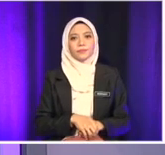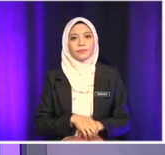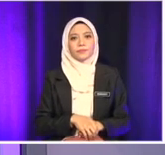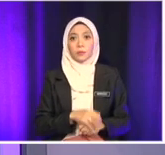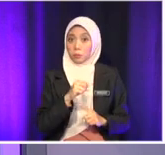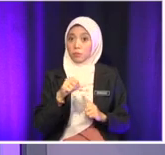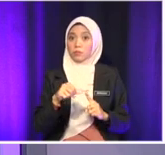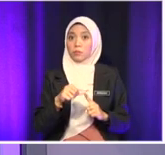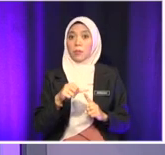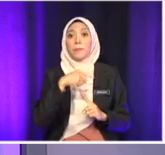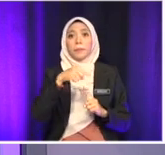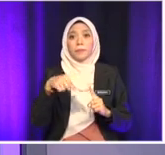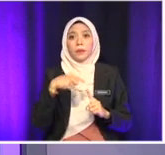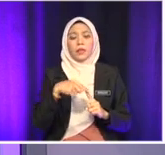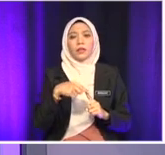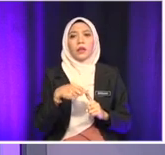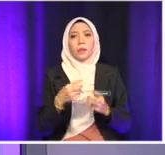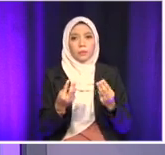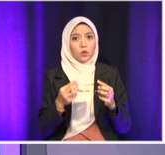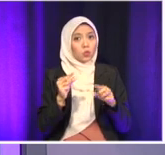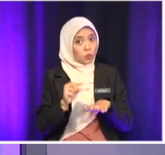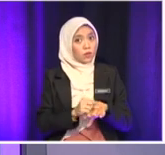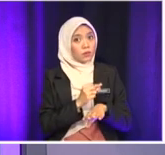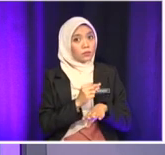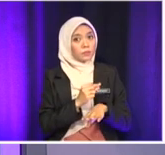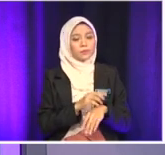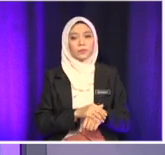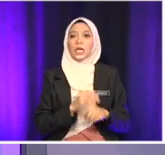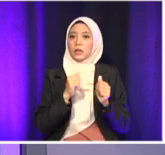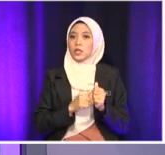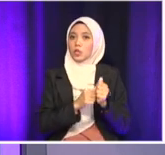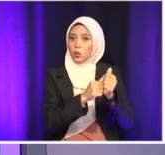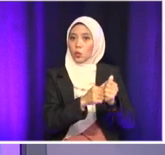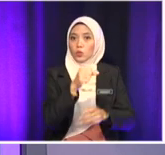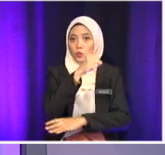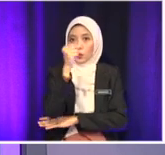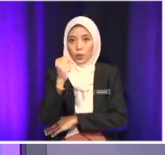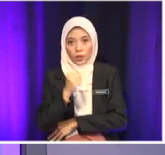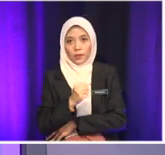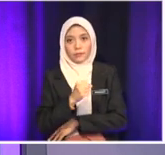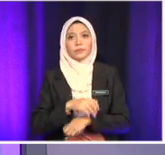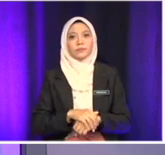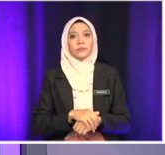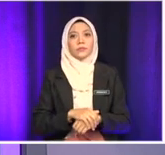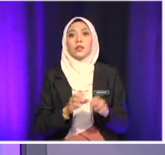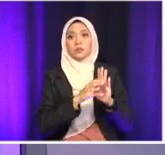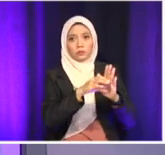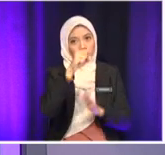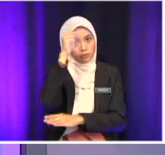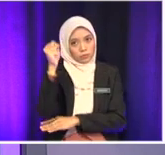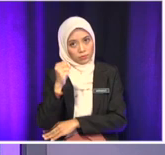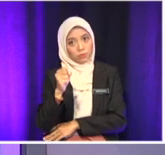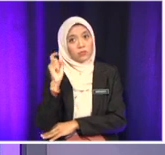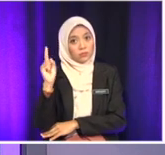kita nak guna saat ketika kaidah ini bergantung kepada bentuk soalnya contoh soalnya pertama oke